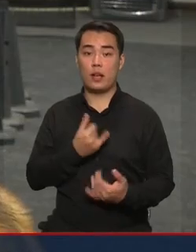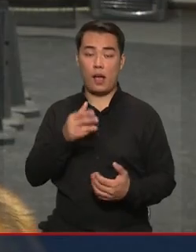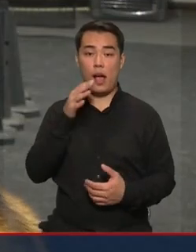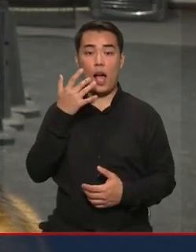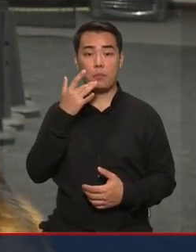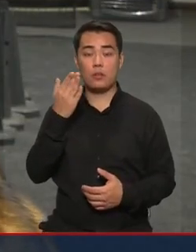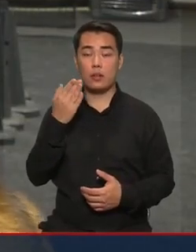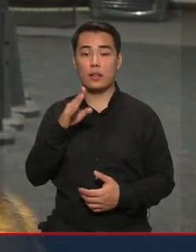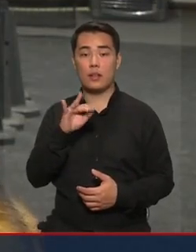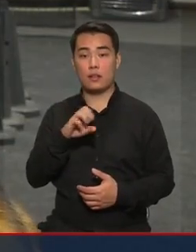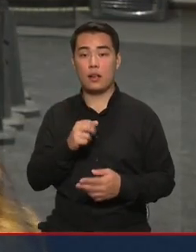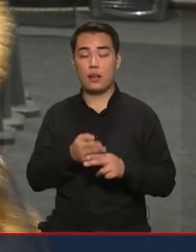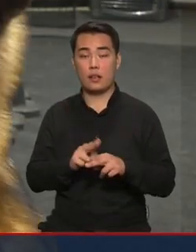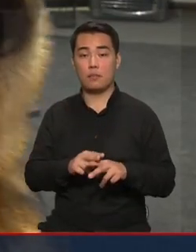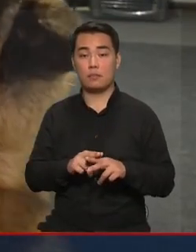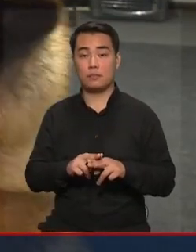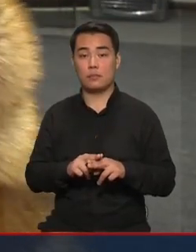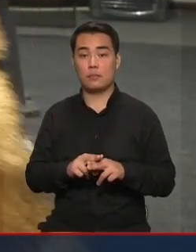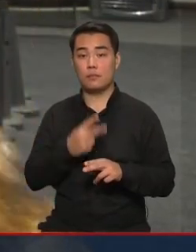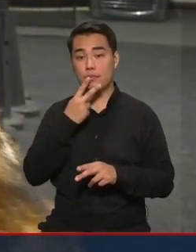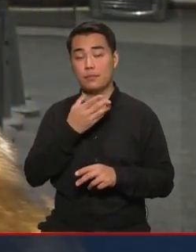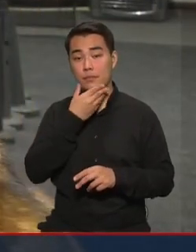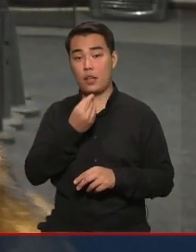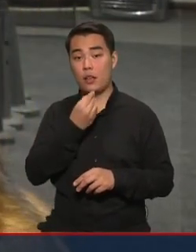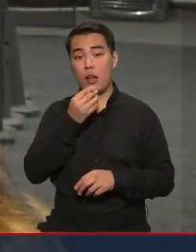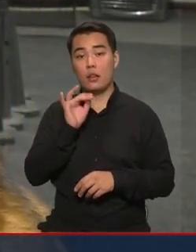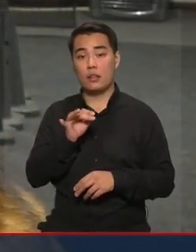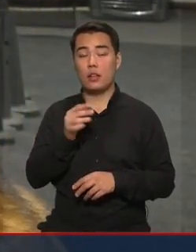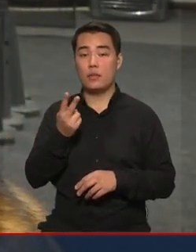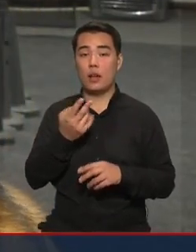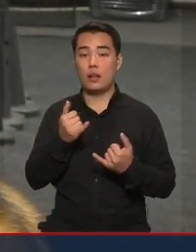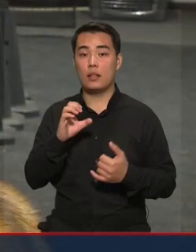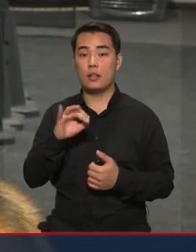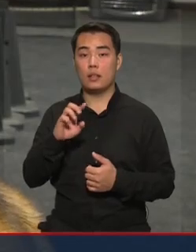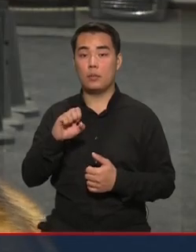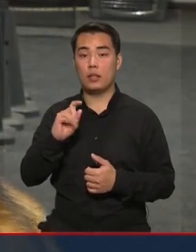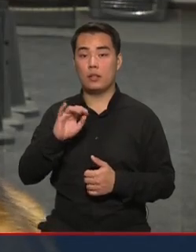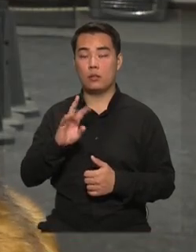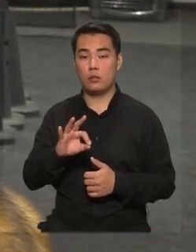американская акита, вот такие вот красавцы, и 2 сибаину.